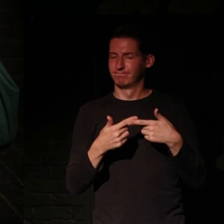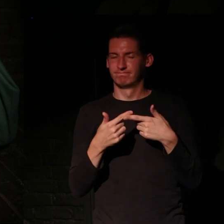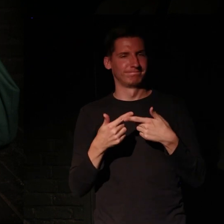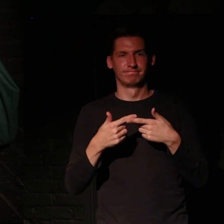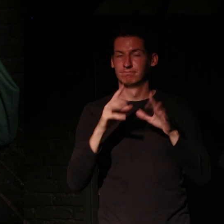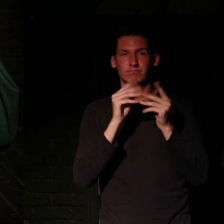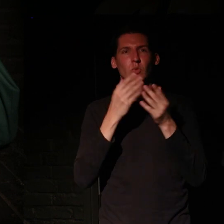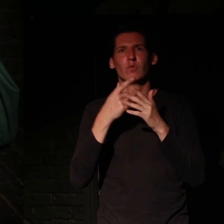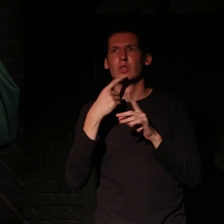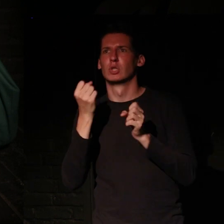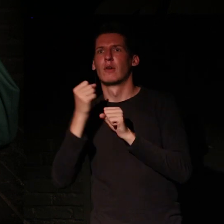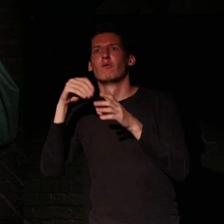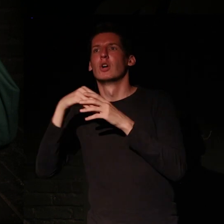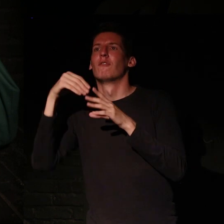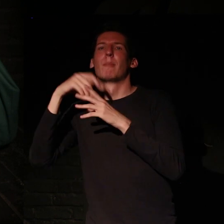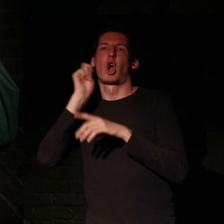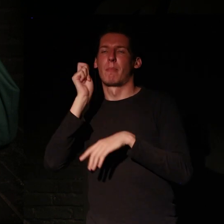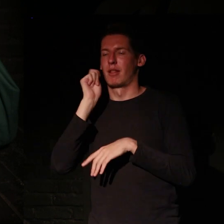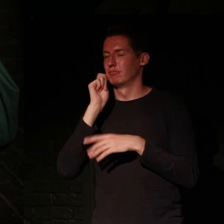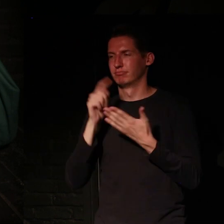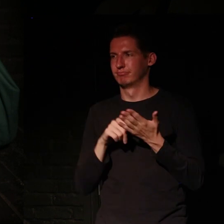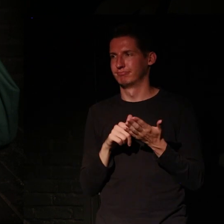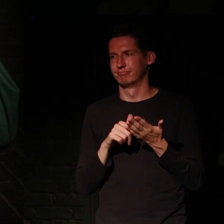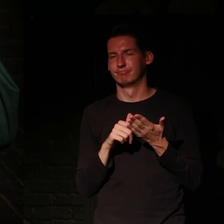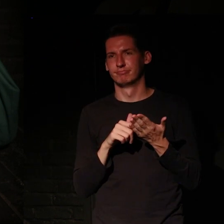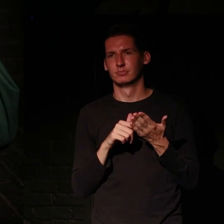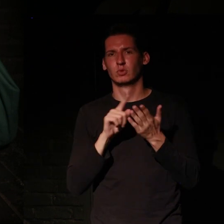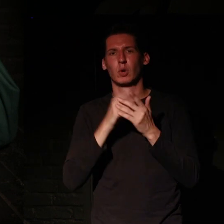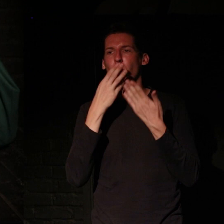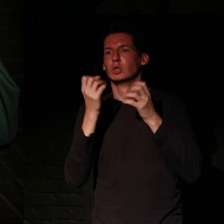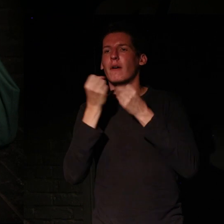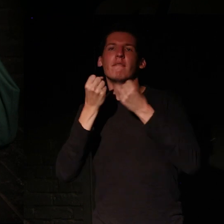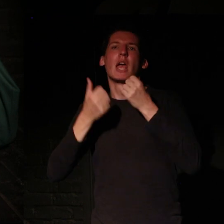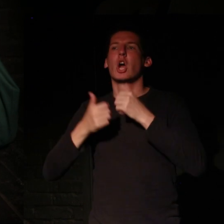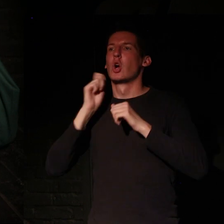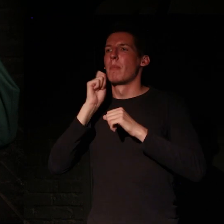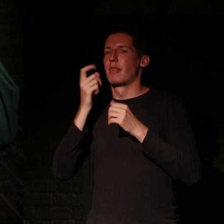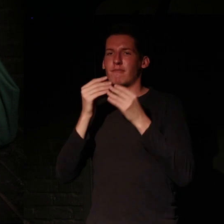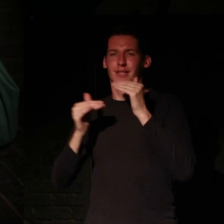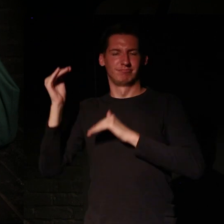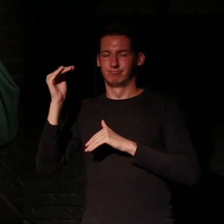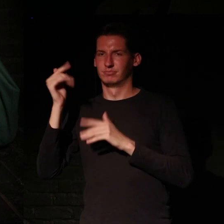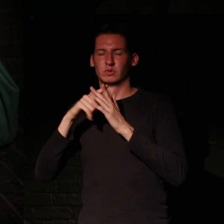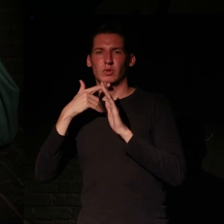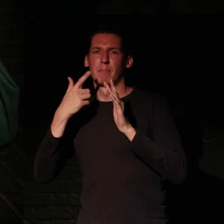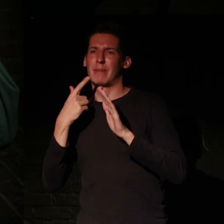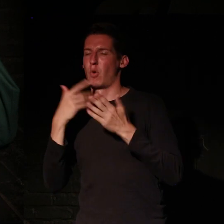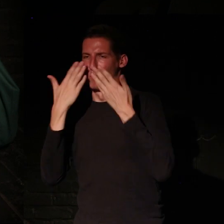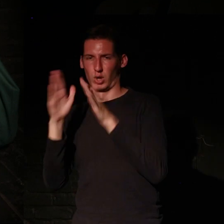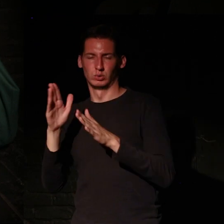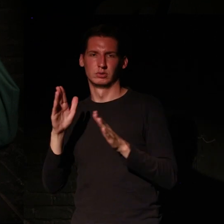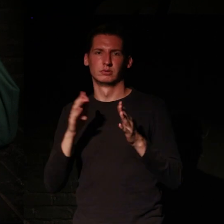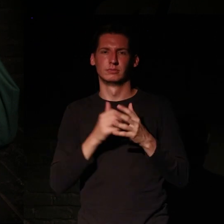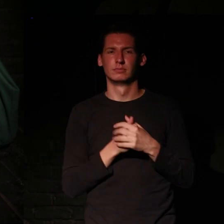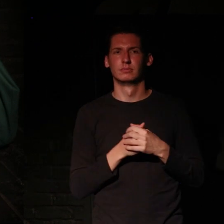są kobiece. Są takie, które afirmują kobiety i ich działanie. No